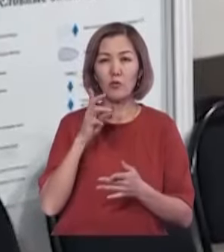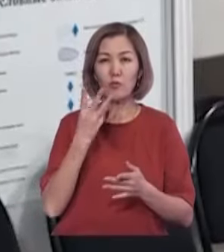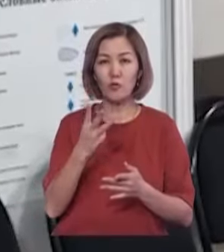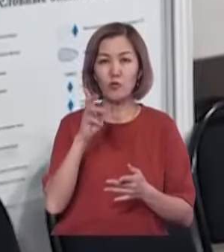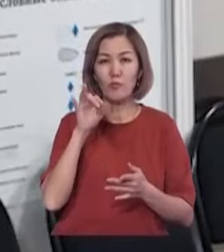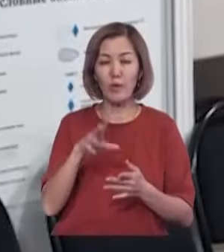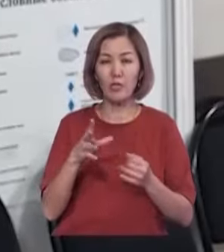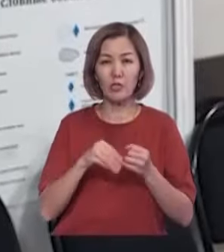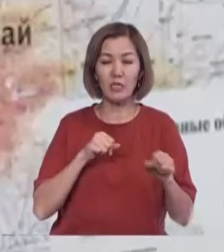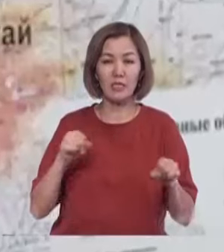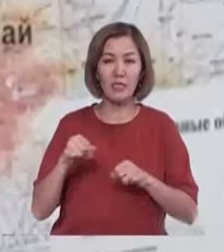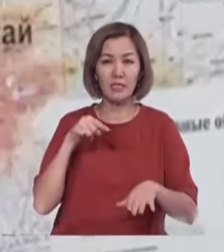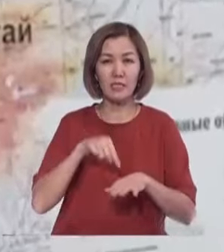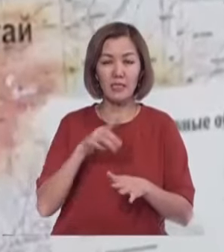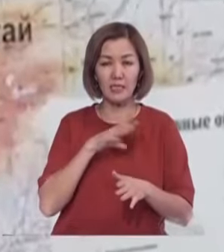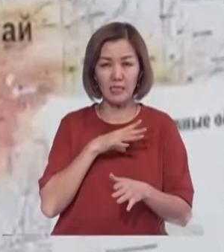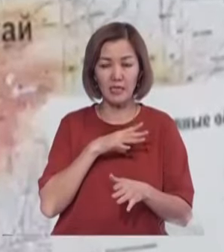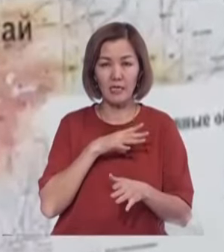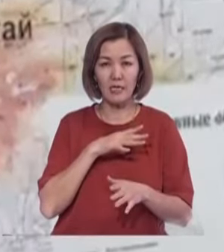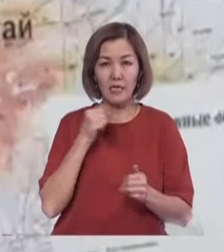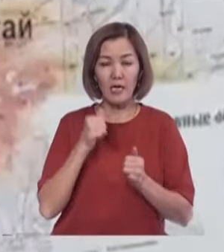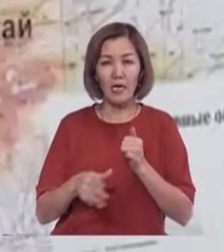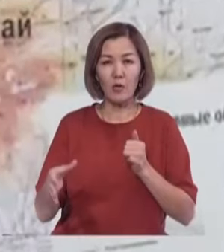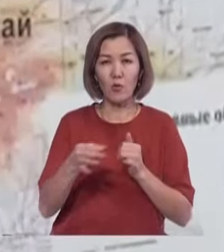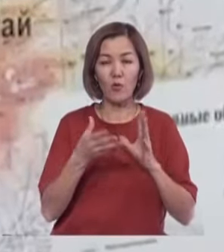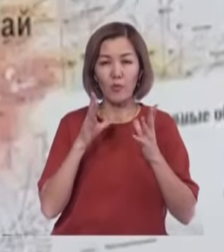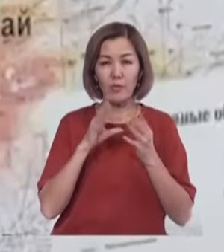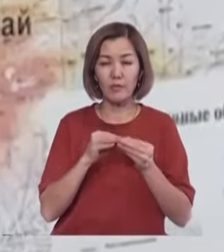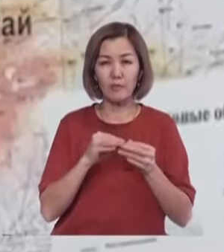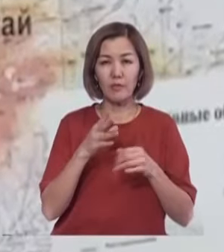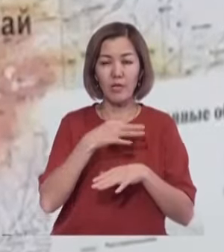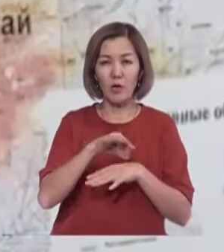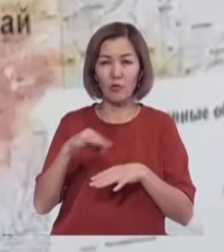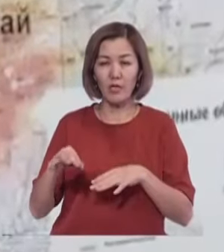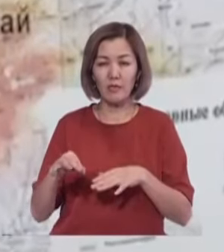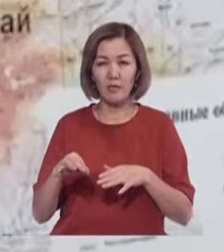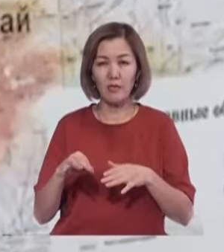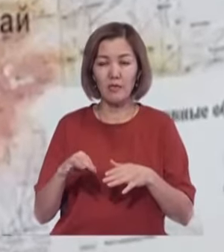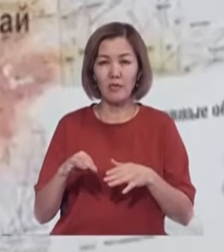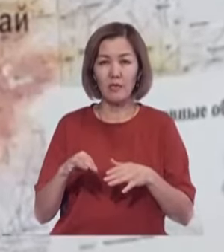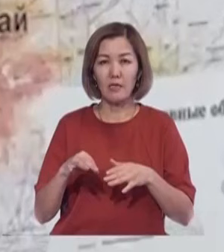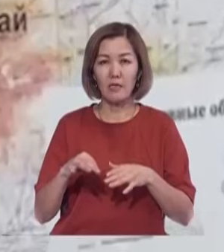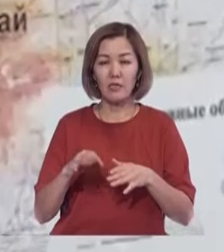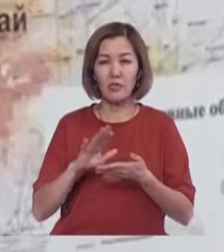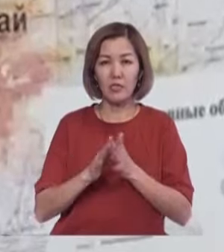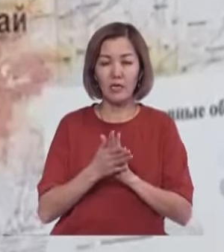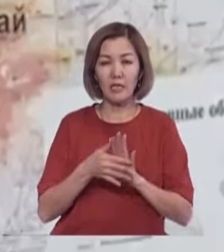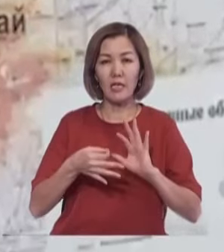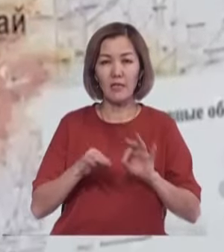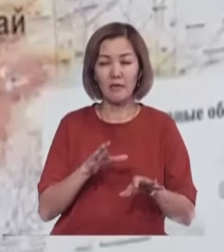жер сілкінісі сезілді. Әр облыстың аудандар мен қалалар бойынша жағдай